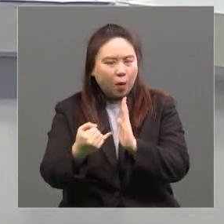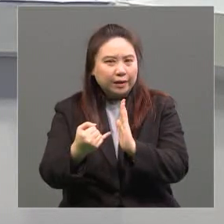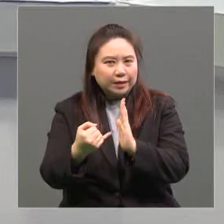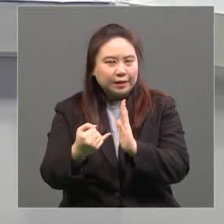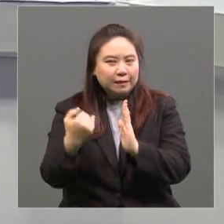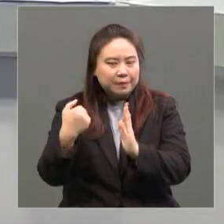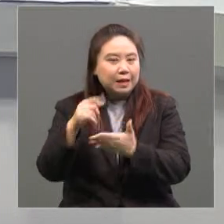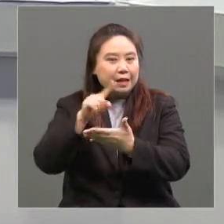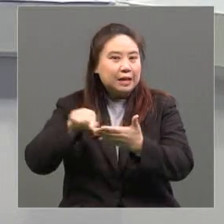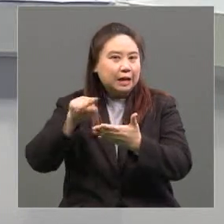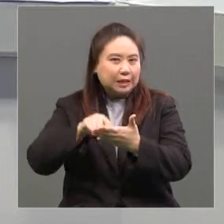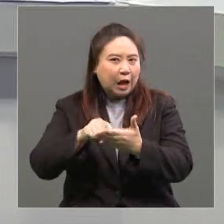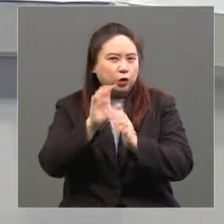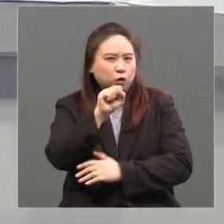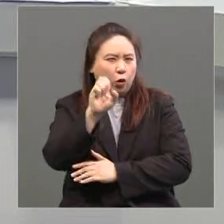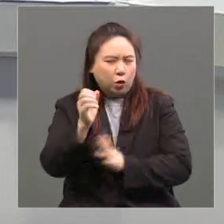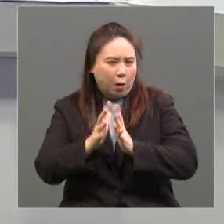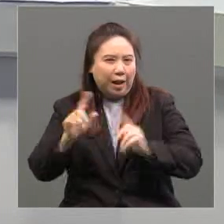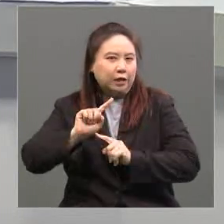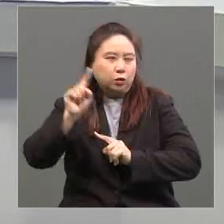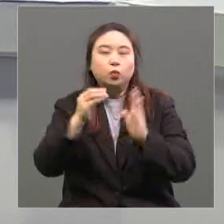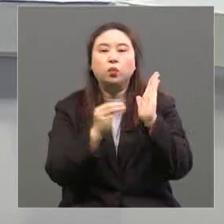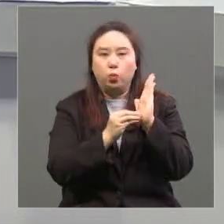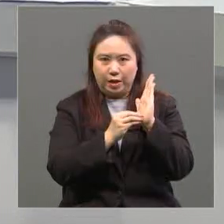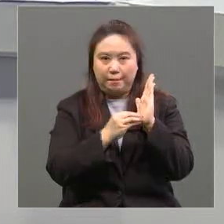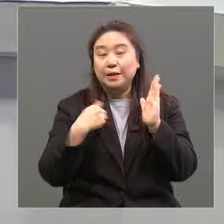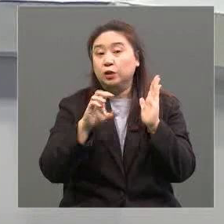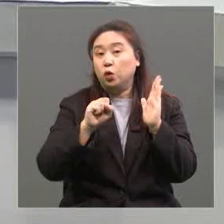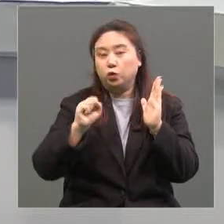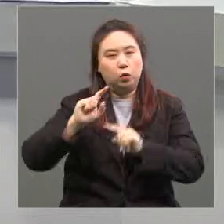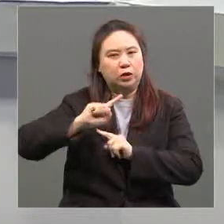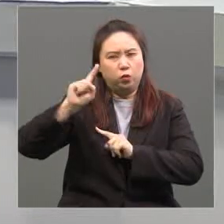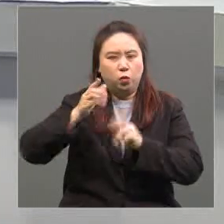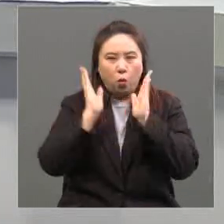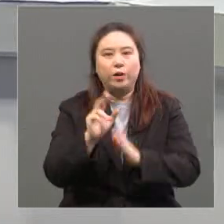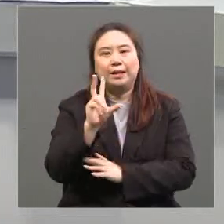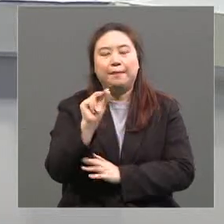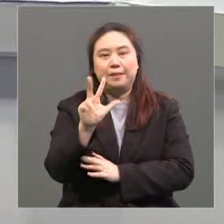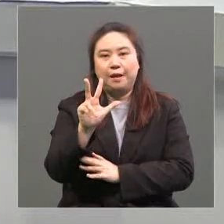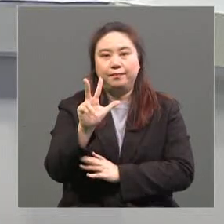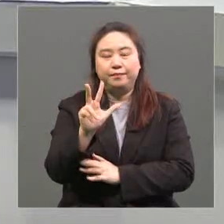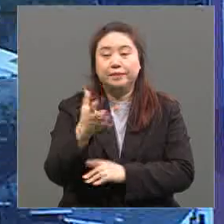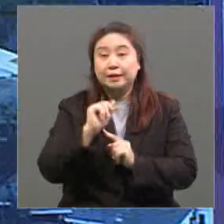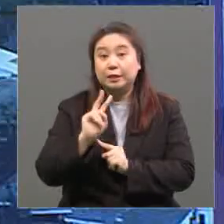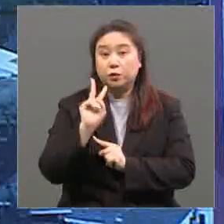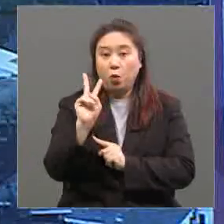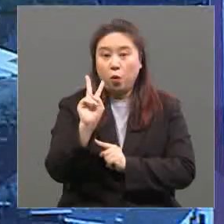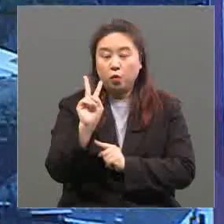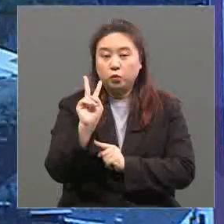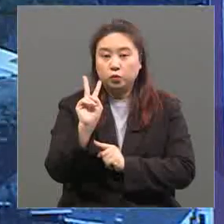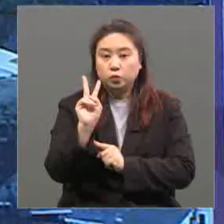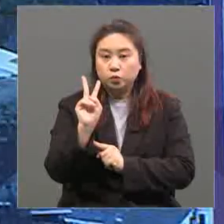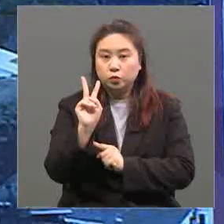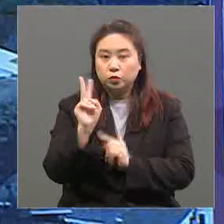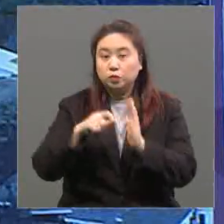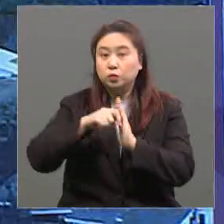ตมากที่สุดอันดับที่1ก็คือกรุงเทพมหานครเพราะว่ามีส.ส.เขตมากที่สุดเลยนะคะ33คนค่ะรองลงมาก็จะเป็น